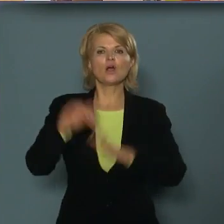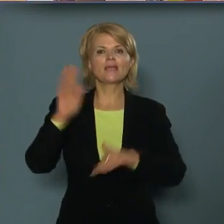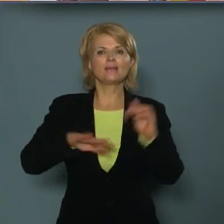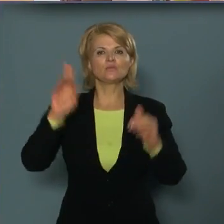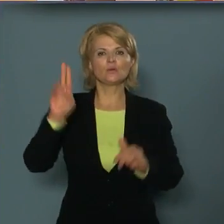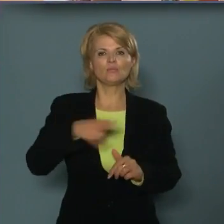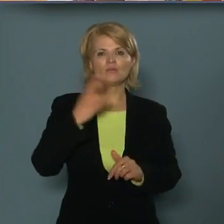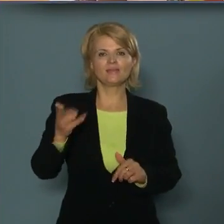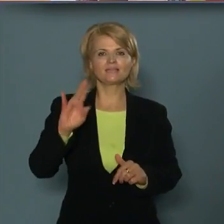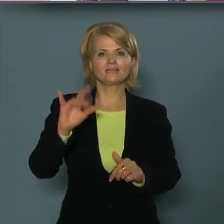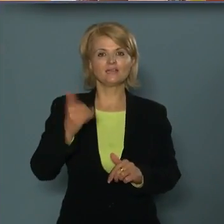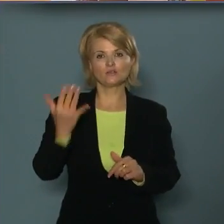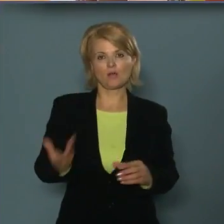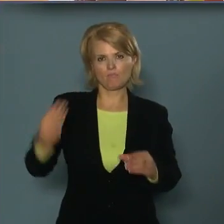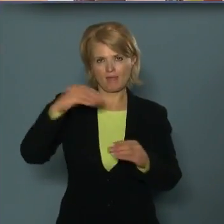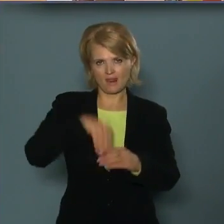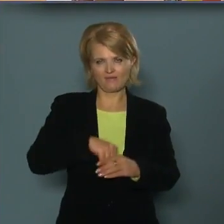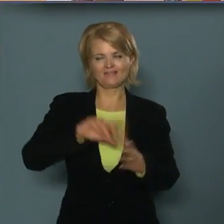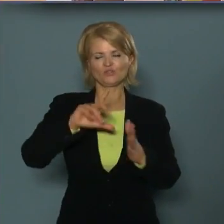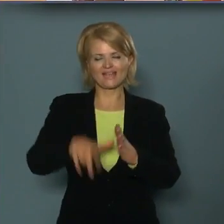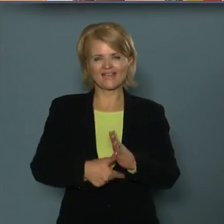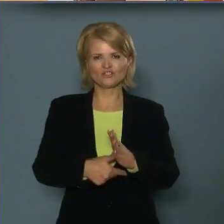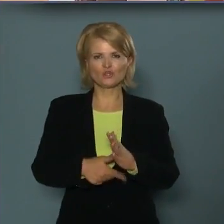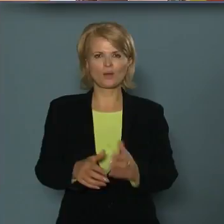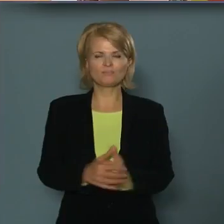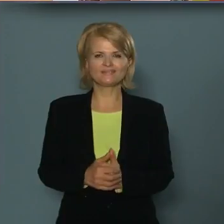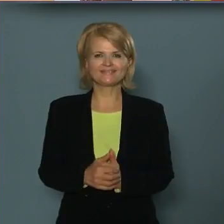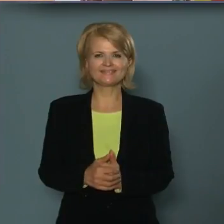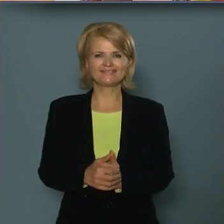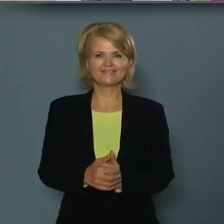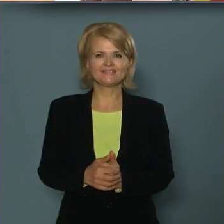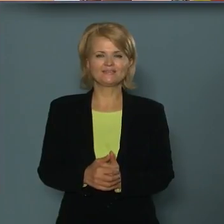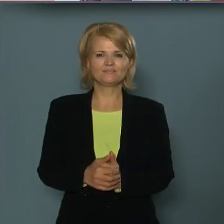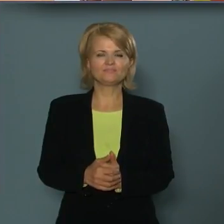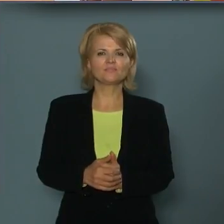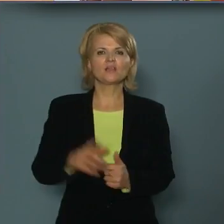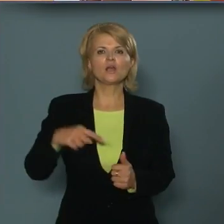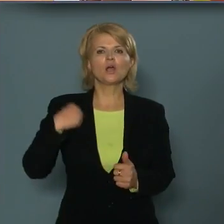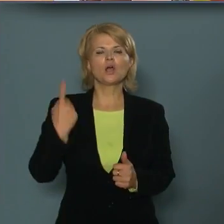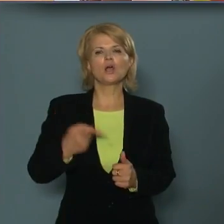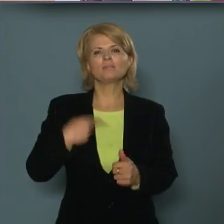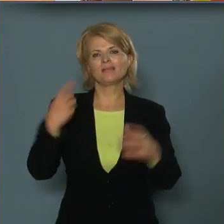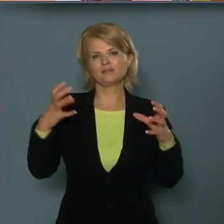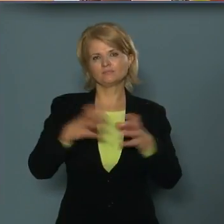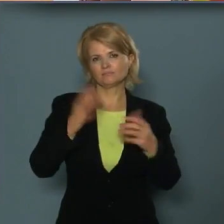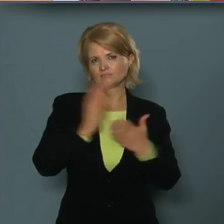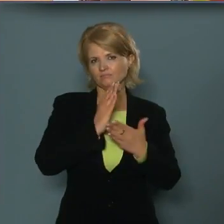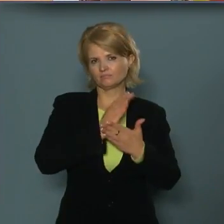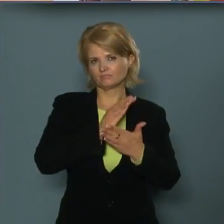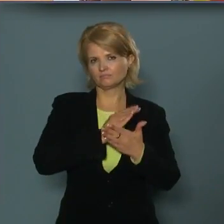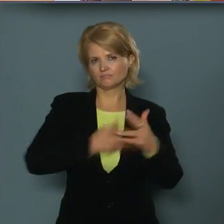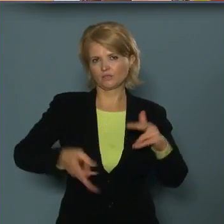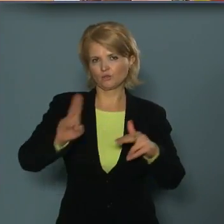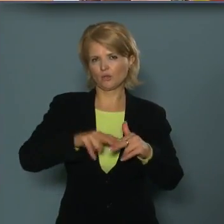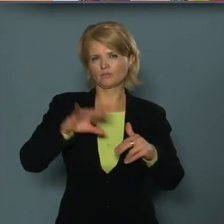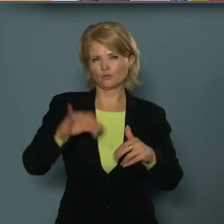képzőművészetet is bevettük később. Ők is antológiánkba szerepeltek több